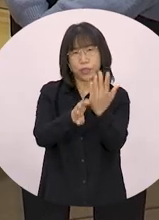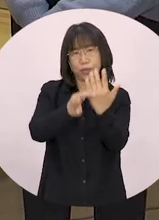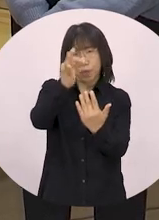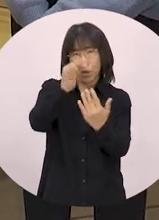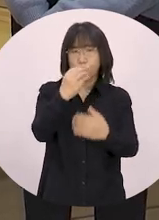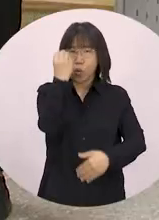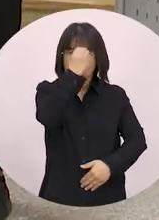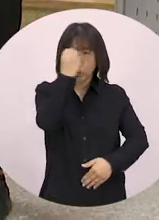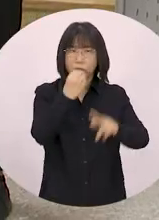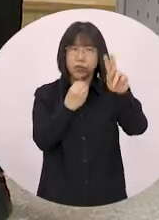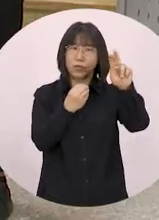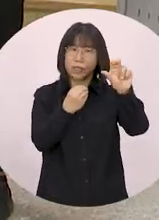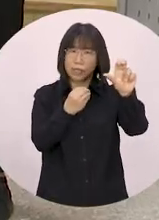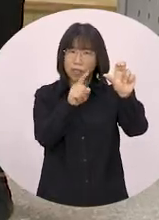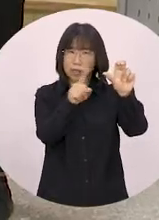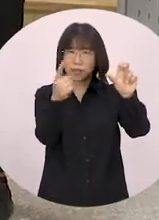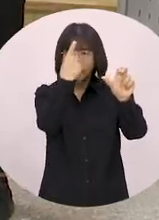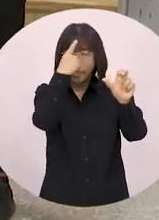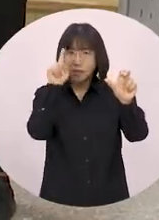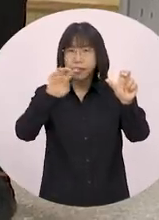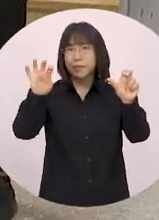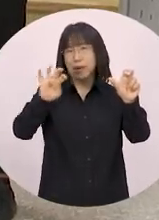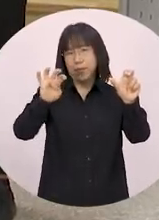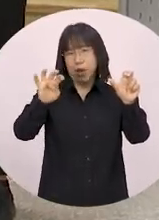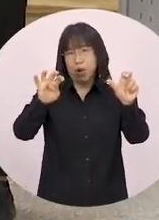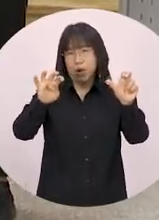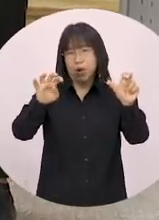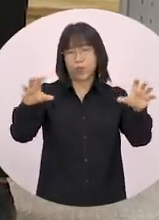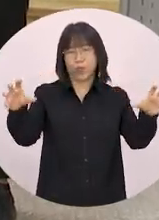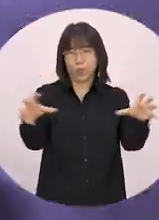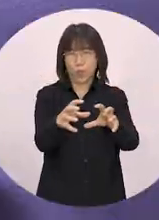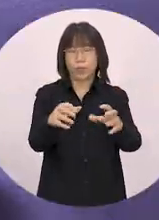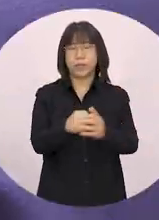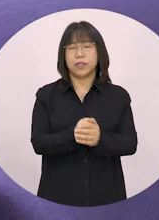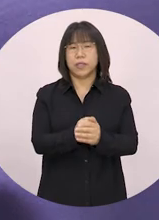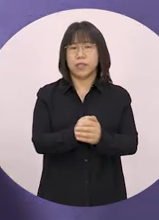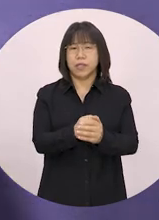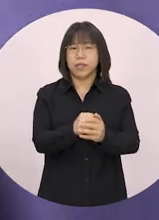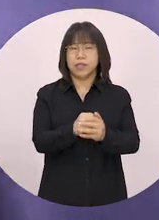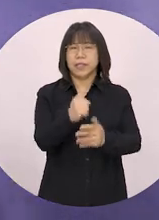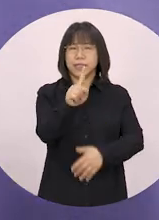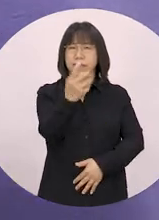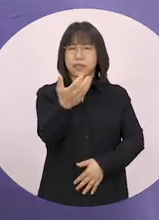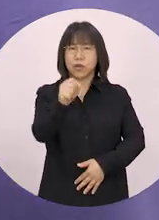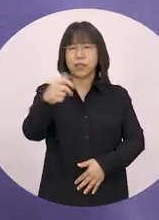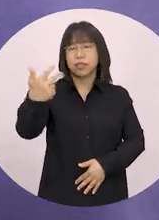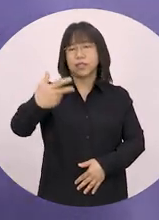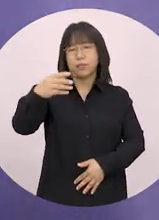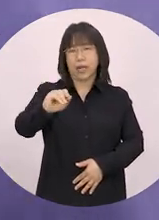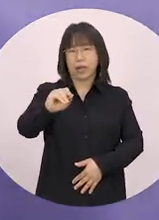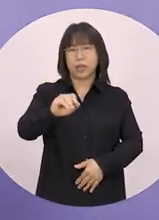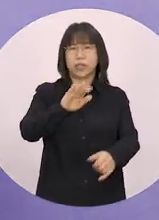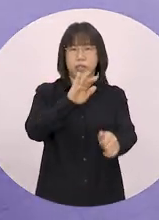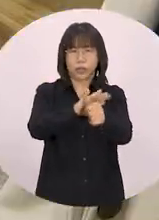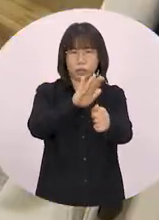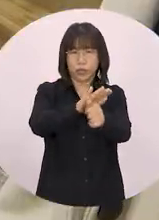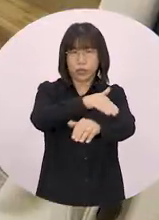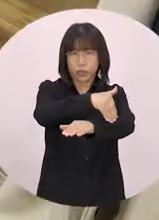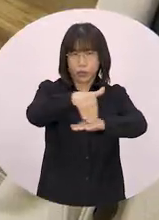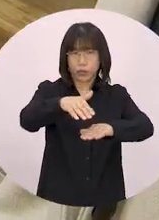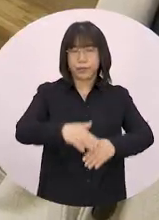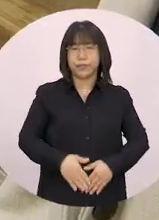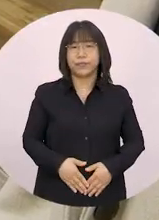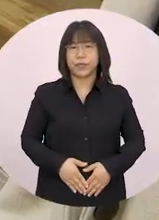분야로 선발하며 고등학생 25명과 대학생 40명의 지역 인재에게 총 1억 7천여만 원의